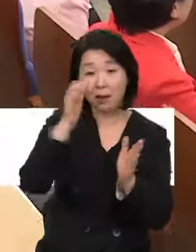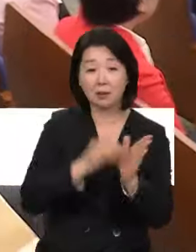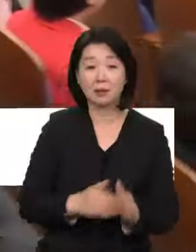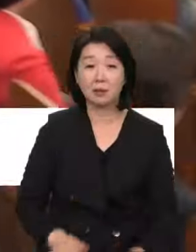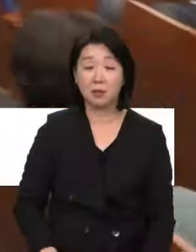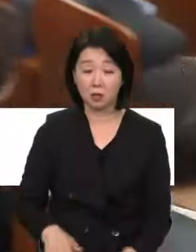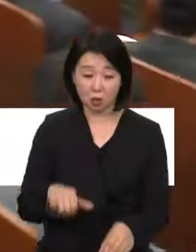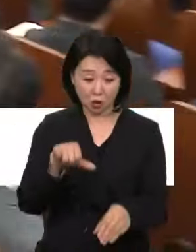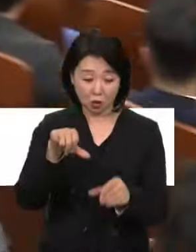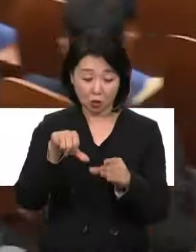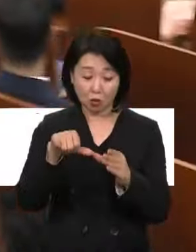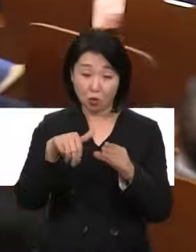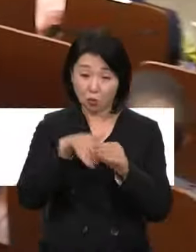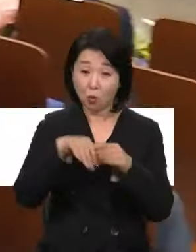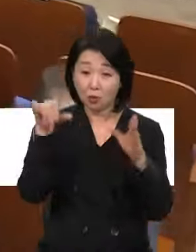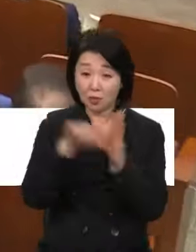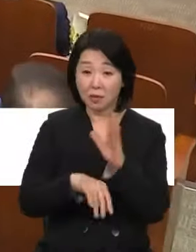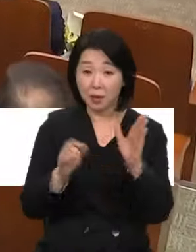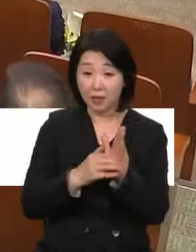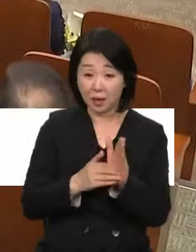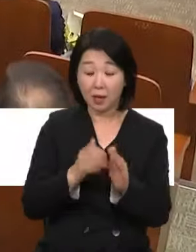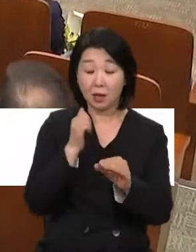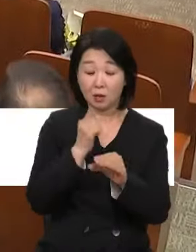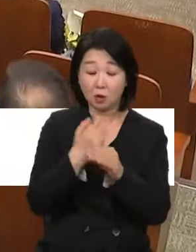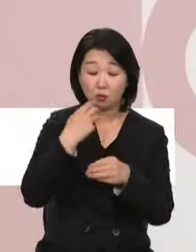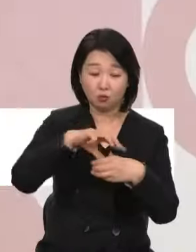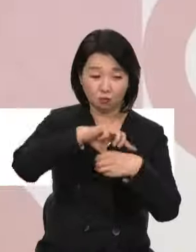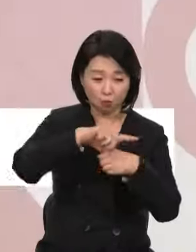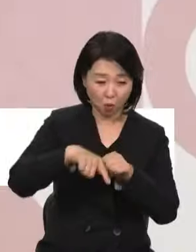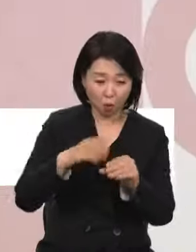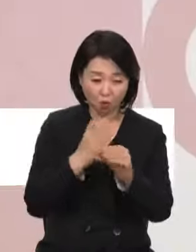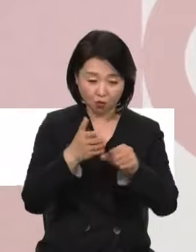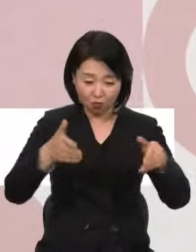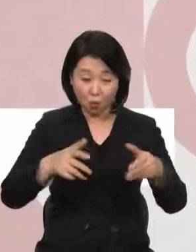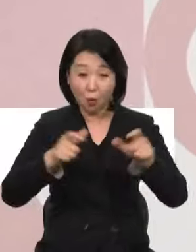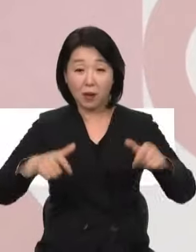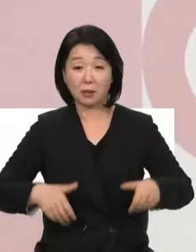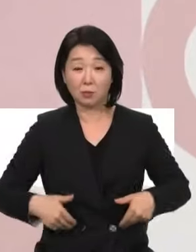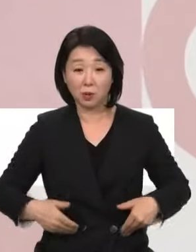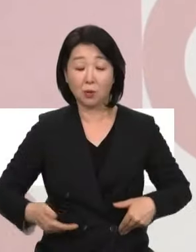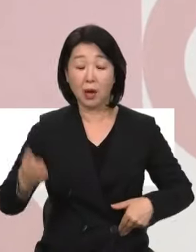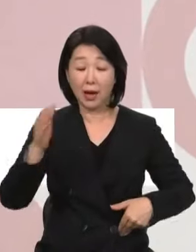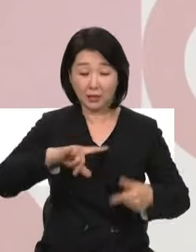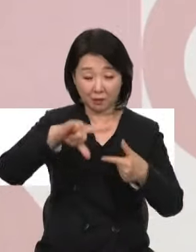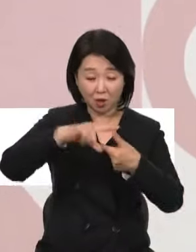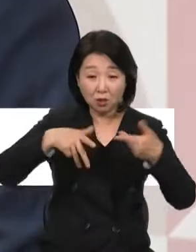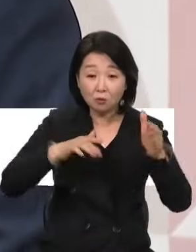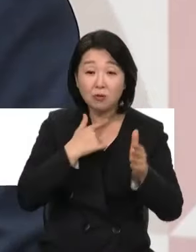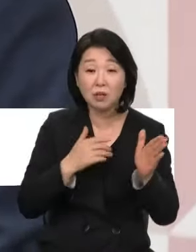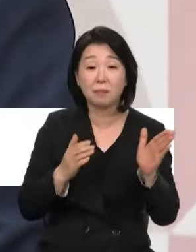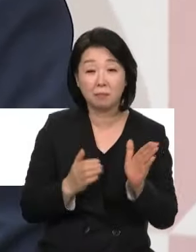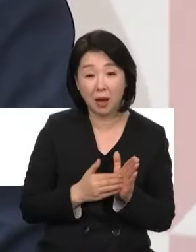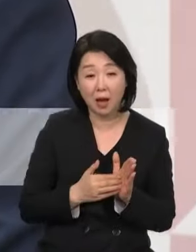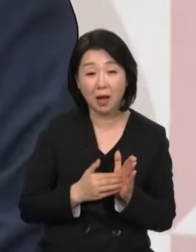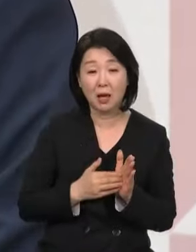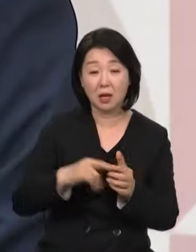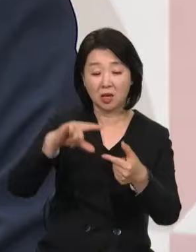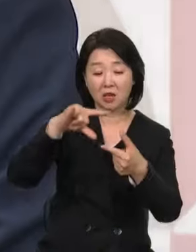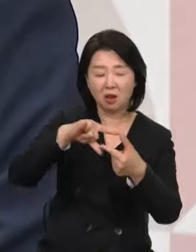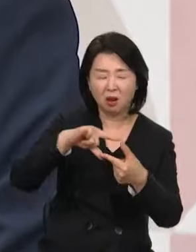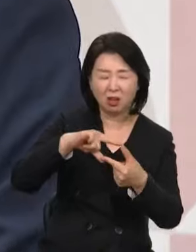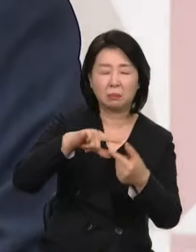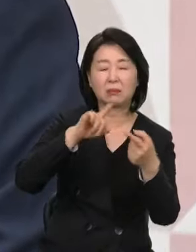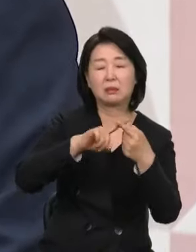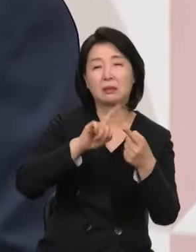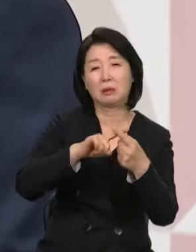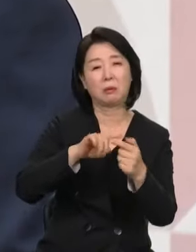거울삼아 수도권과 중도로 확장해야 한다는 목소리도 있었지만 연달아 TK 출신이 선출되면서 영남당을 못 벗어났다는